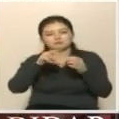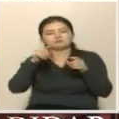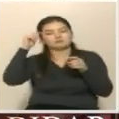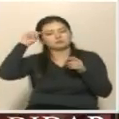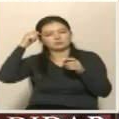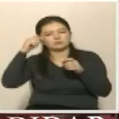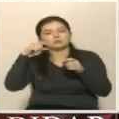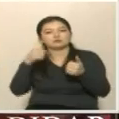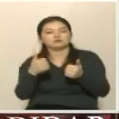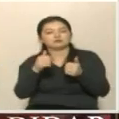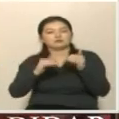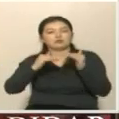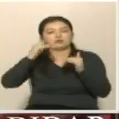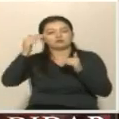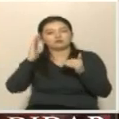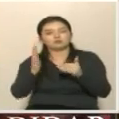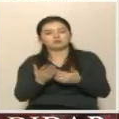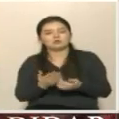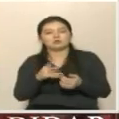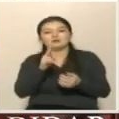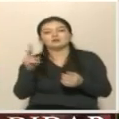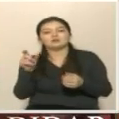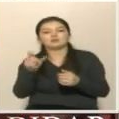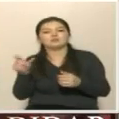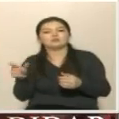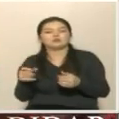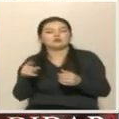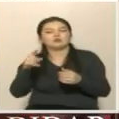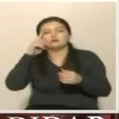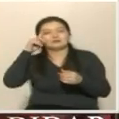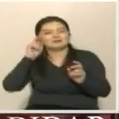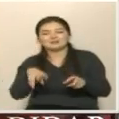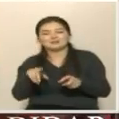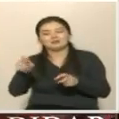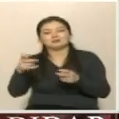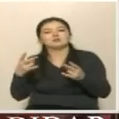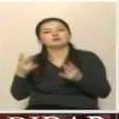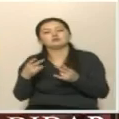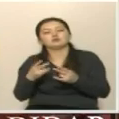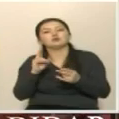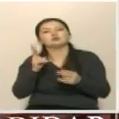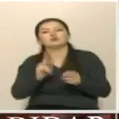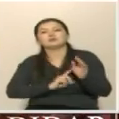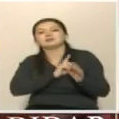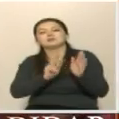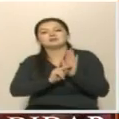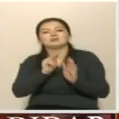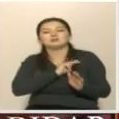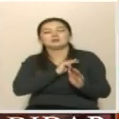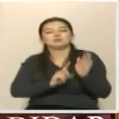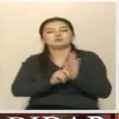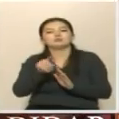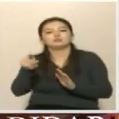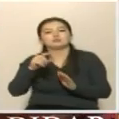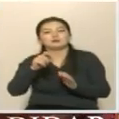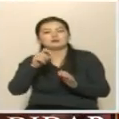много центров хиджамы некоторые люди до конца не знают что должен быть сертификат Поэтому лучше обратиться к специалисту хиджама